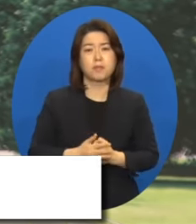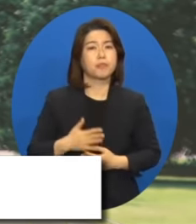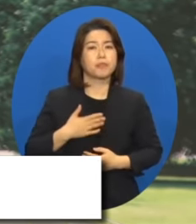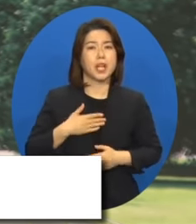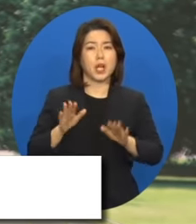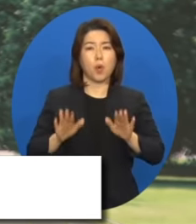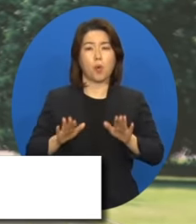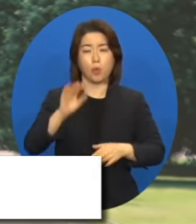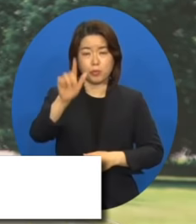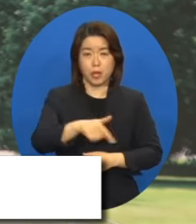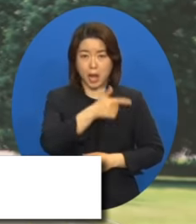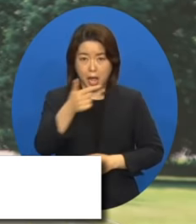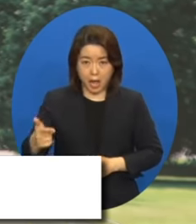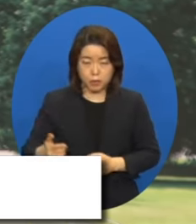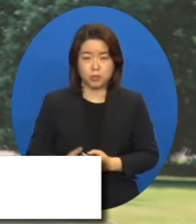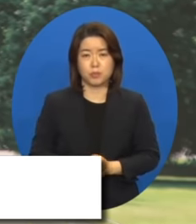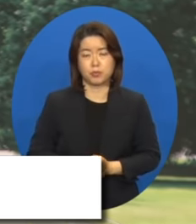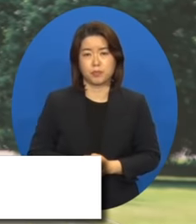오늘 하루